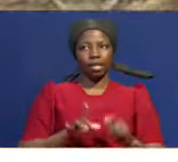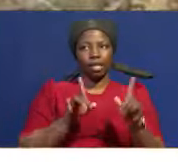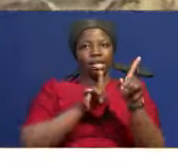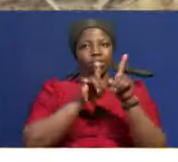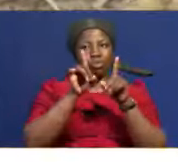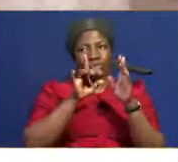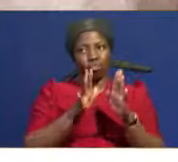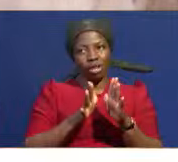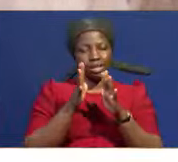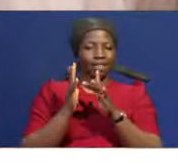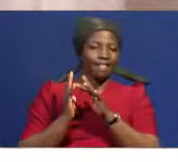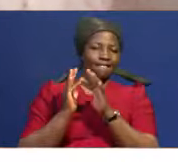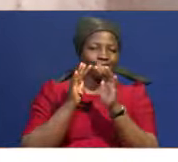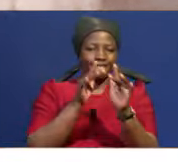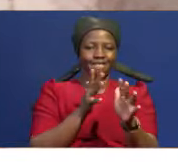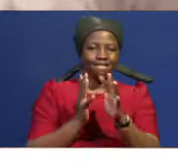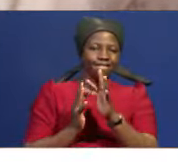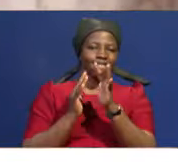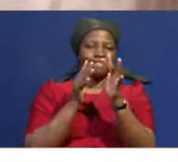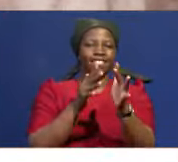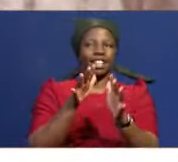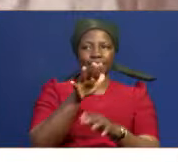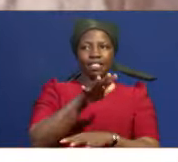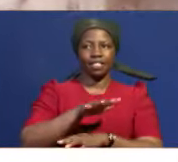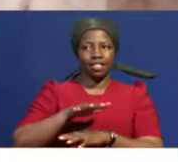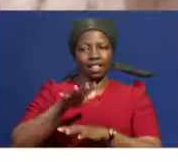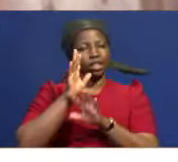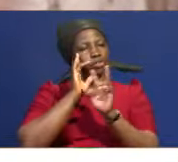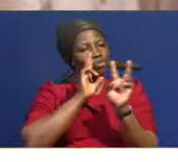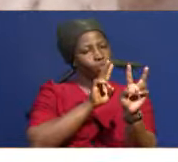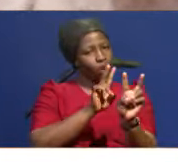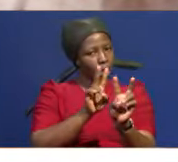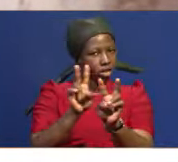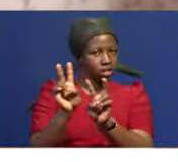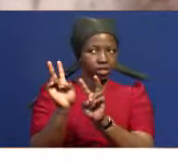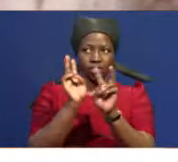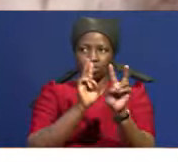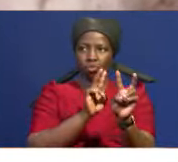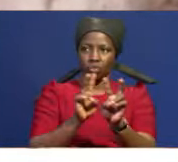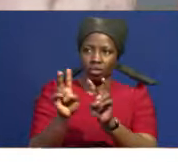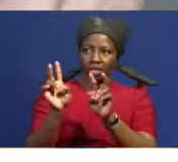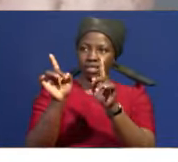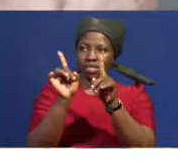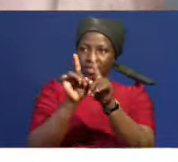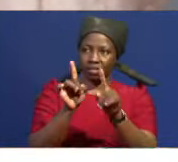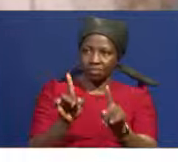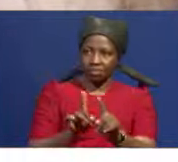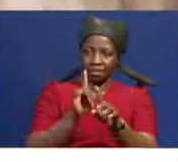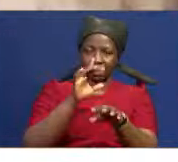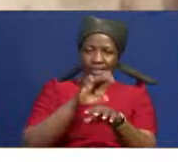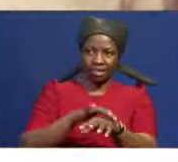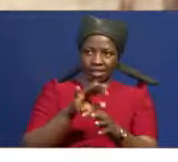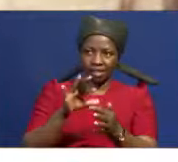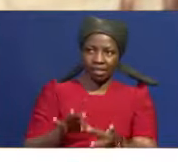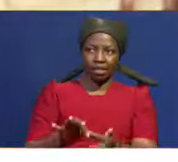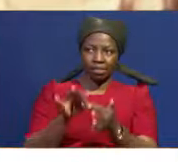Watalii wanapomiminika katika eneo hili kustaajabia mandhari haya, wanapokea tajriba ya kipekee